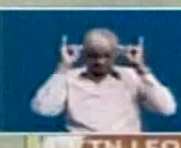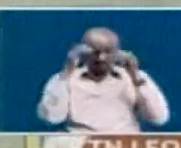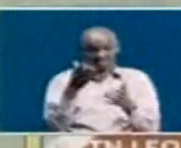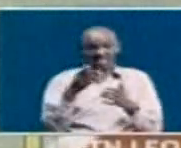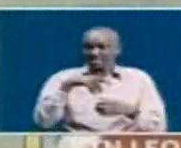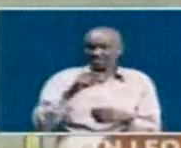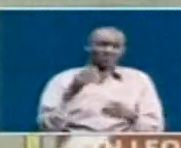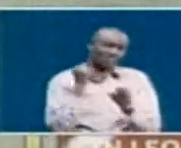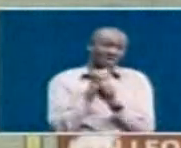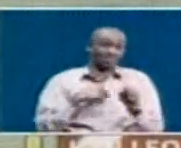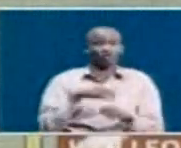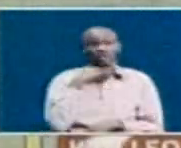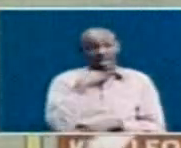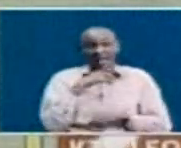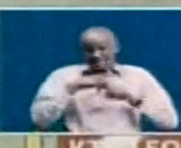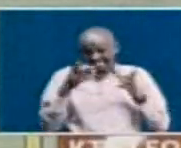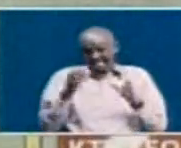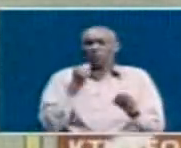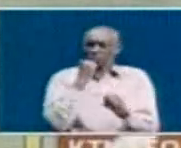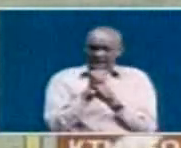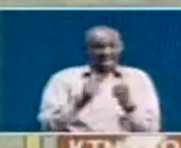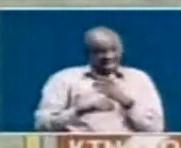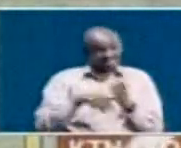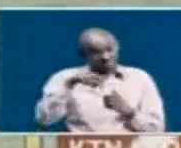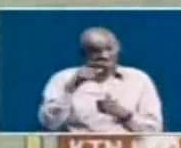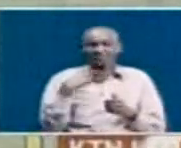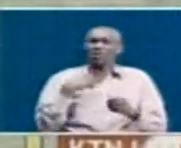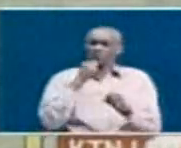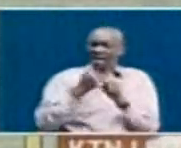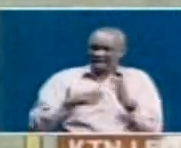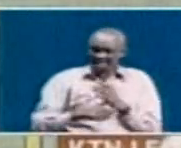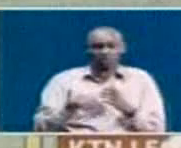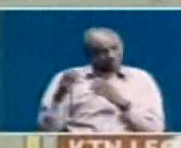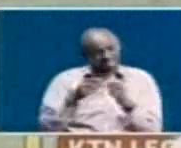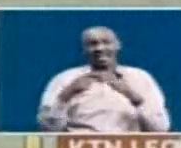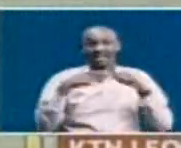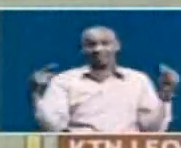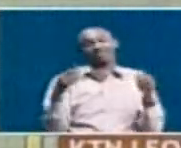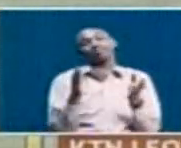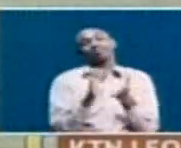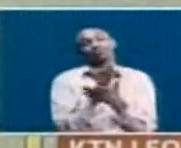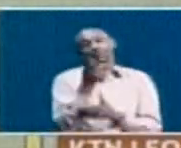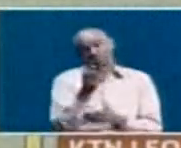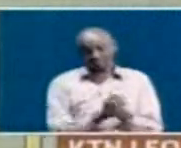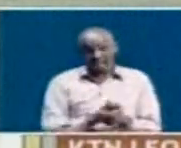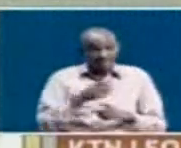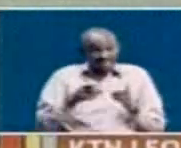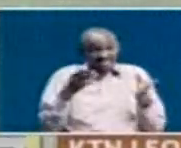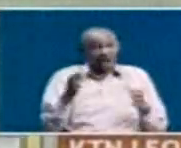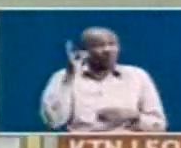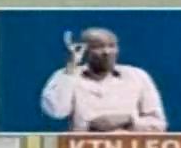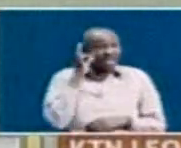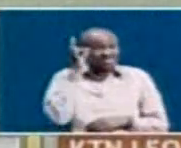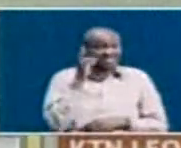kusababisha mauaji. Licha ya juhudi zilizofanywa, wapiganaji wamekuwa mbele kuendeleza uhasama baina ya jamii hizi. Lakini kama Francis